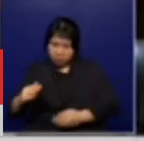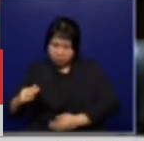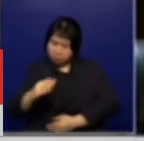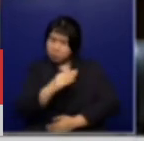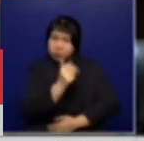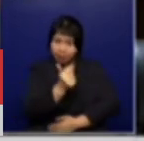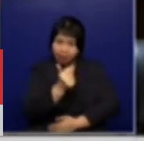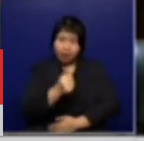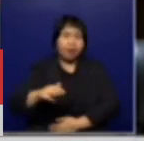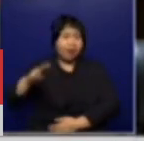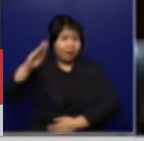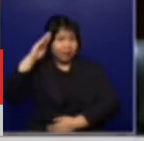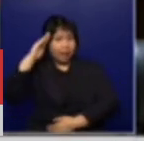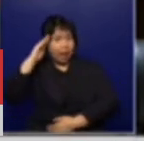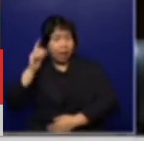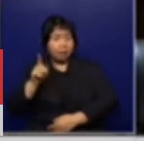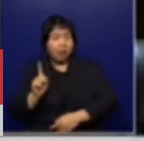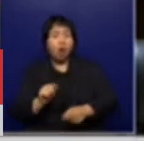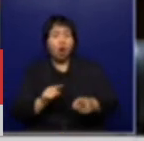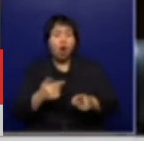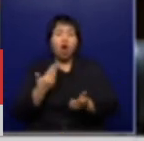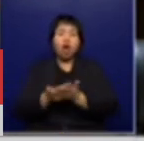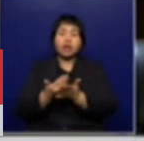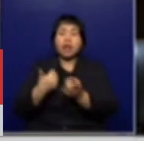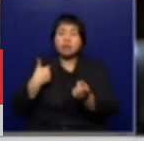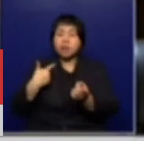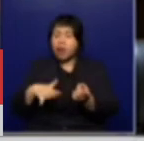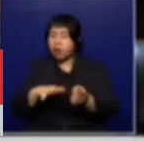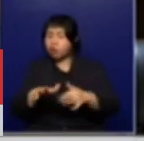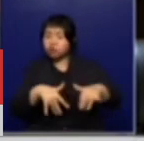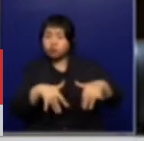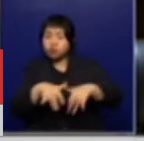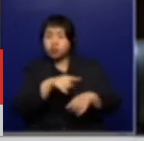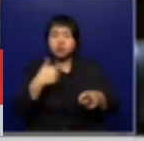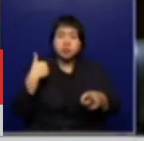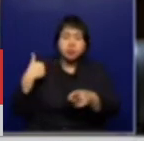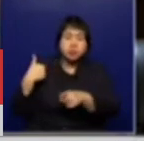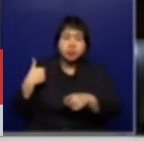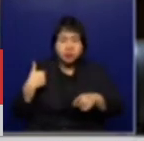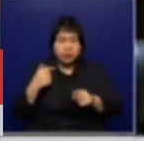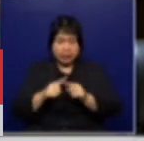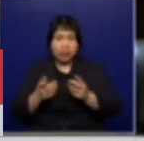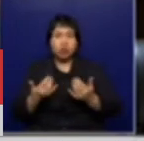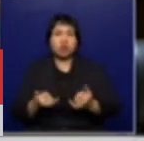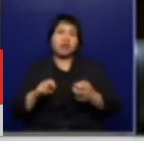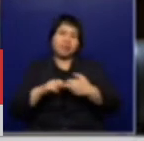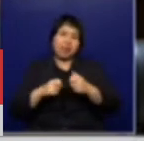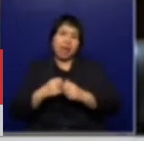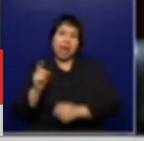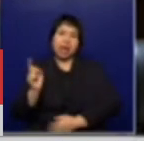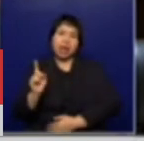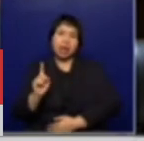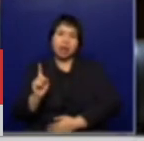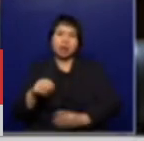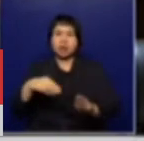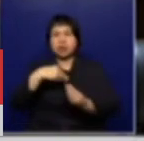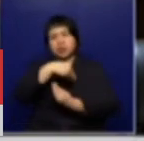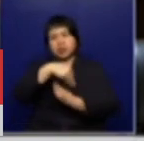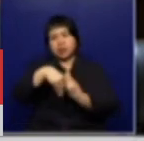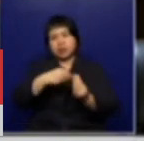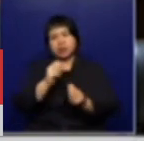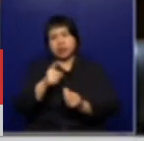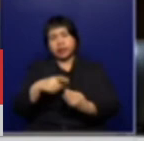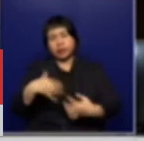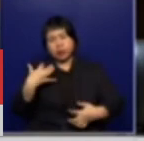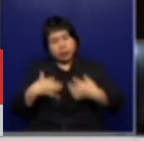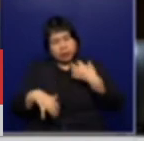ทหารเข้ามากินบุญเก่าของรัฐบาลที่มาจากประชาชนแต่วันนี้ประเทศไทยกำลังเผชิญกับวิกฤตเศรษฐกิจเดือดร้อนทุ